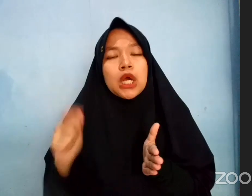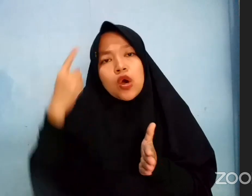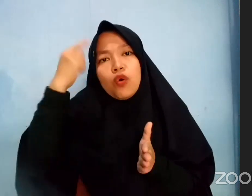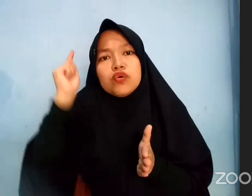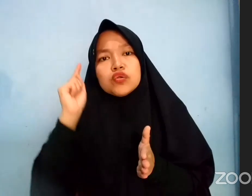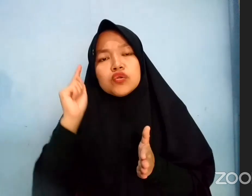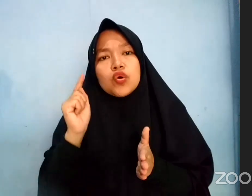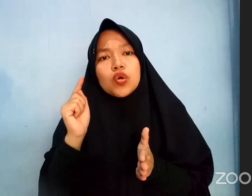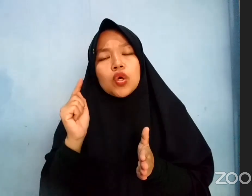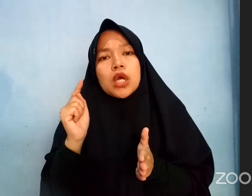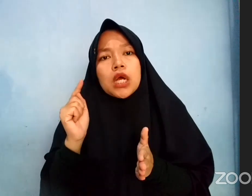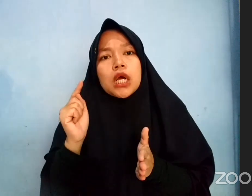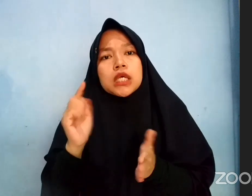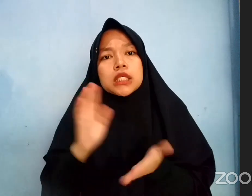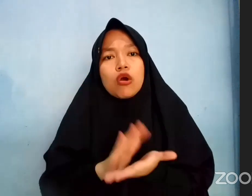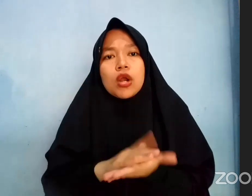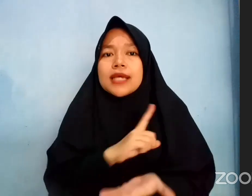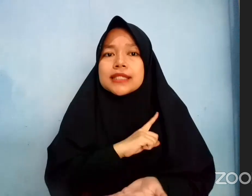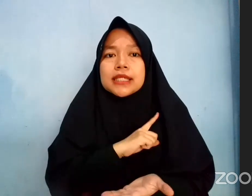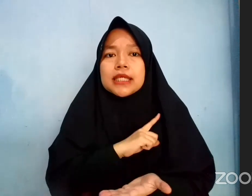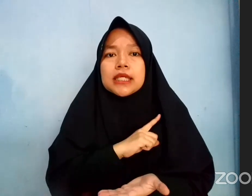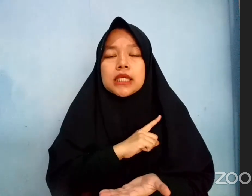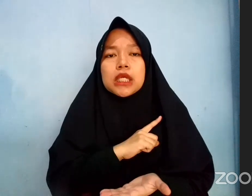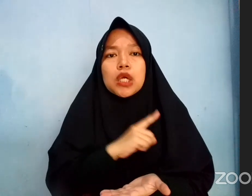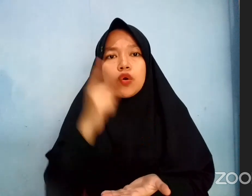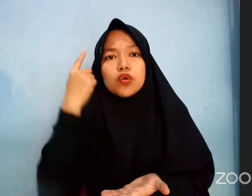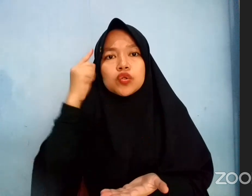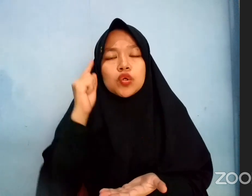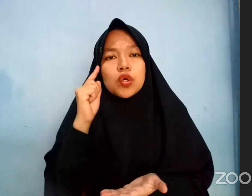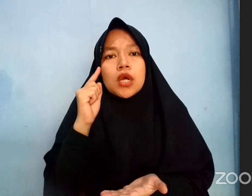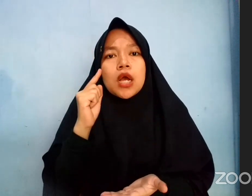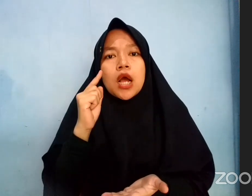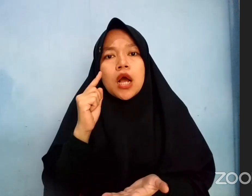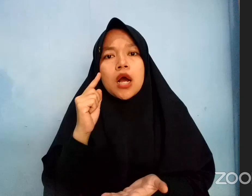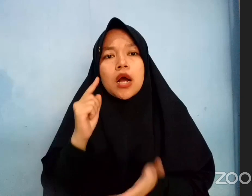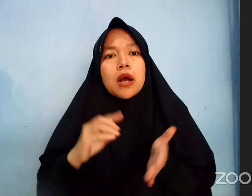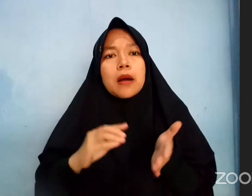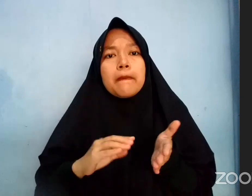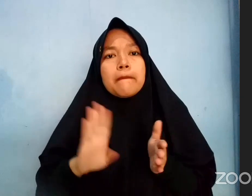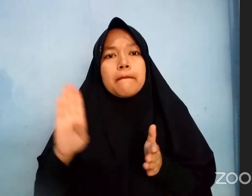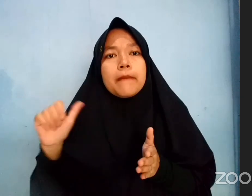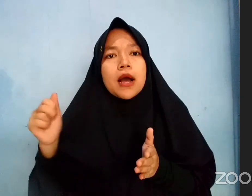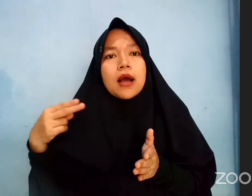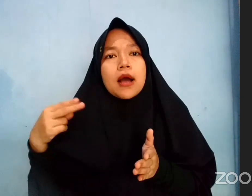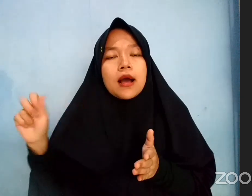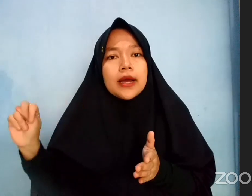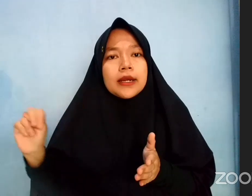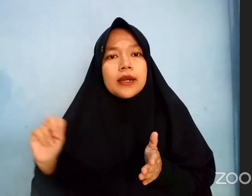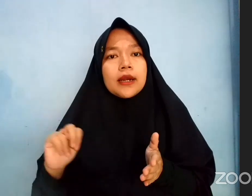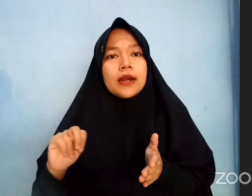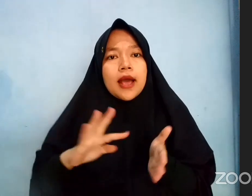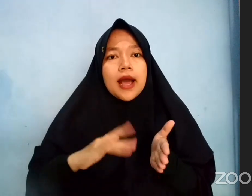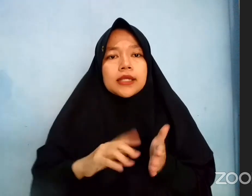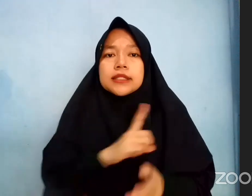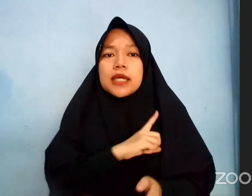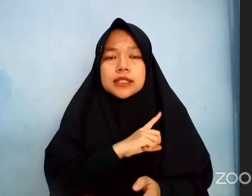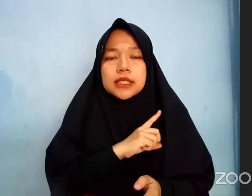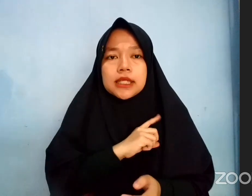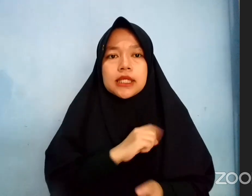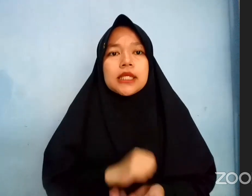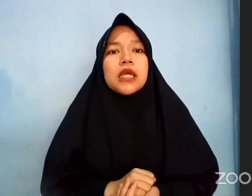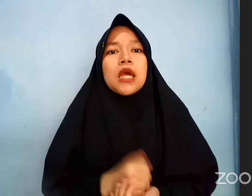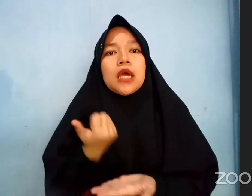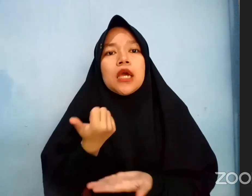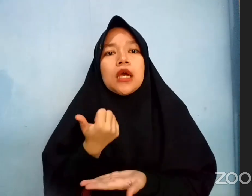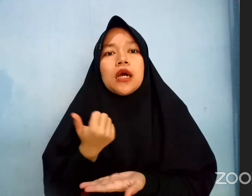sendiri supel karena mungkin betul-betul eh sesuai dengan profil dari siswa-siswanya